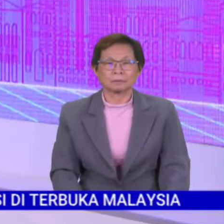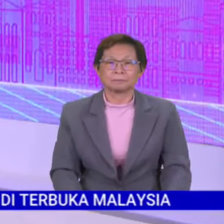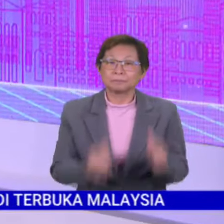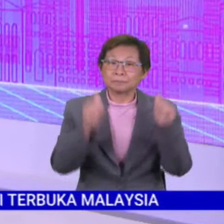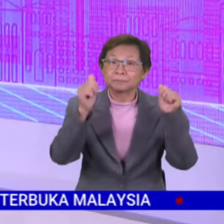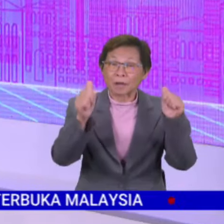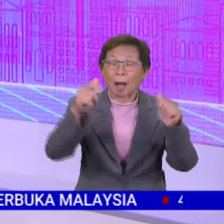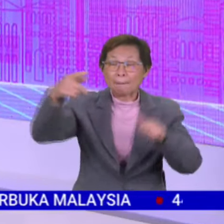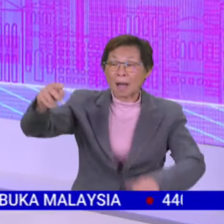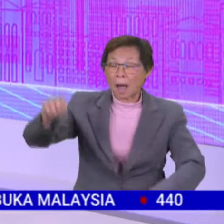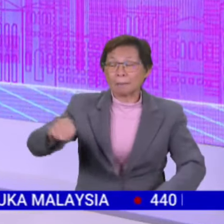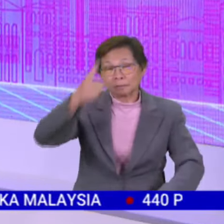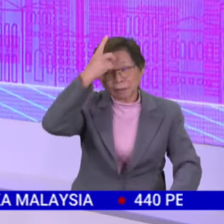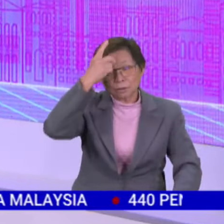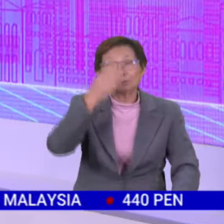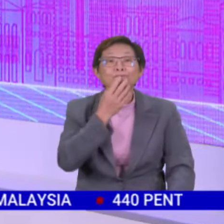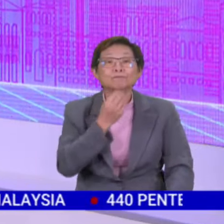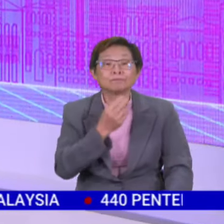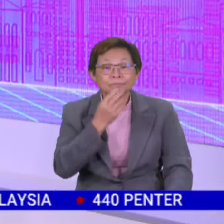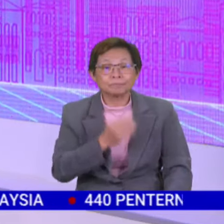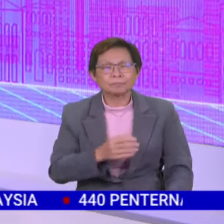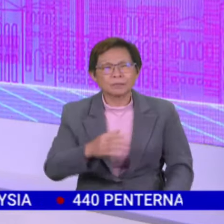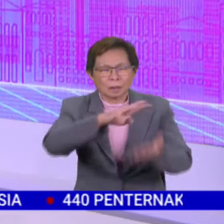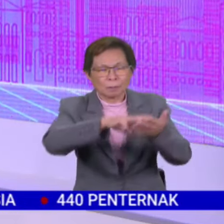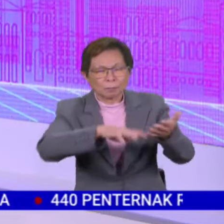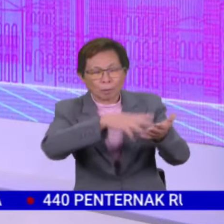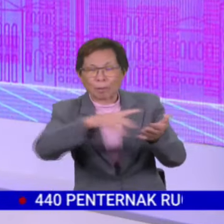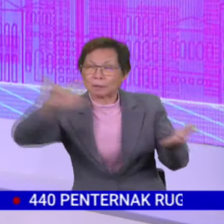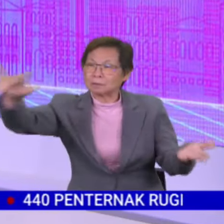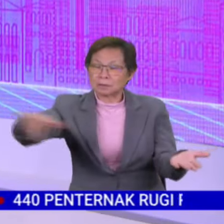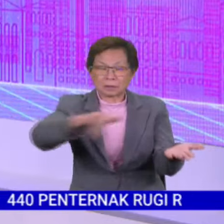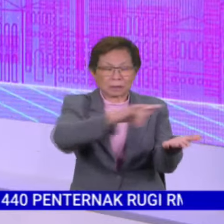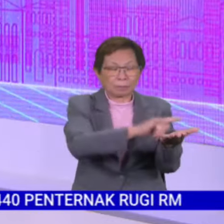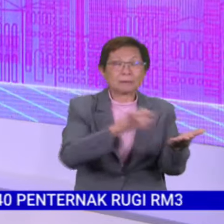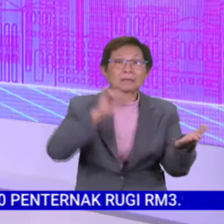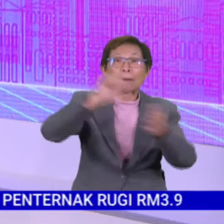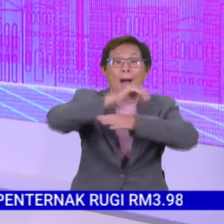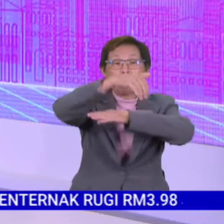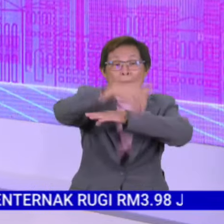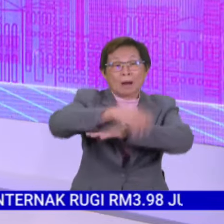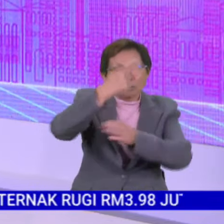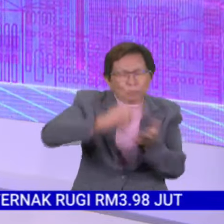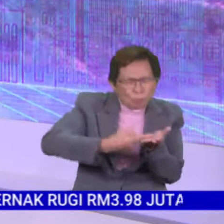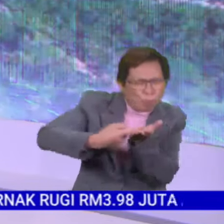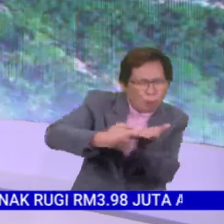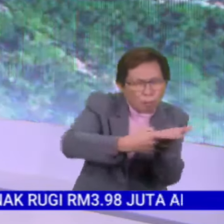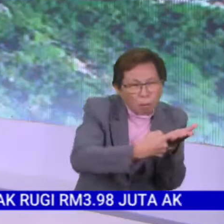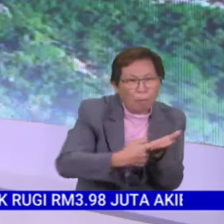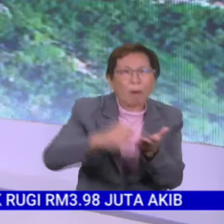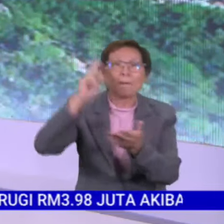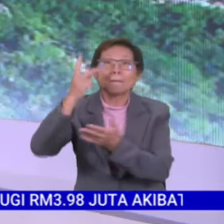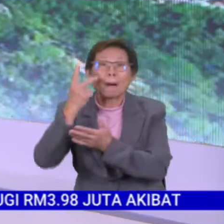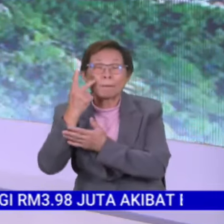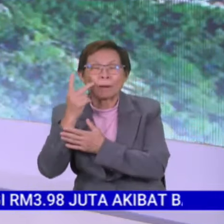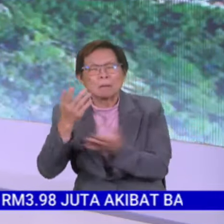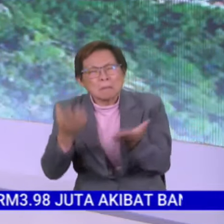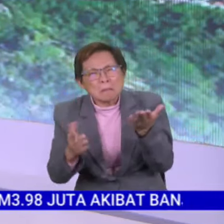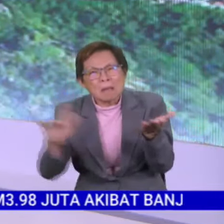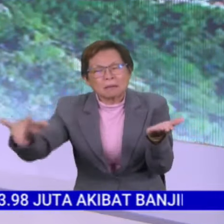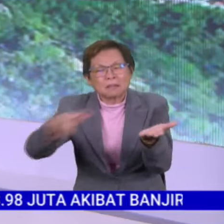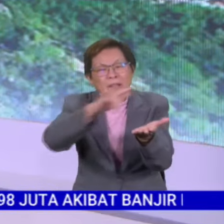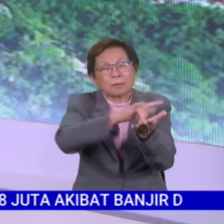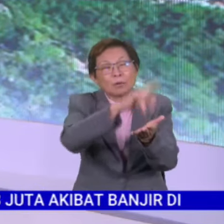Baik, sementara itu Perdana Menteri Datuk Seri Anwar Ibrahim dijadual tiba di Sabah malam ini untuk bincang isu politik. Beliau dijangka tiba